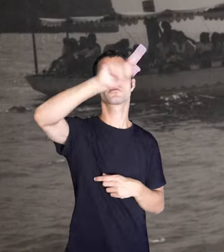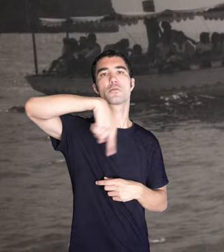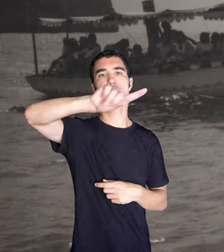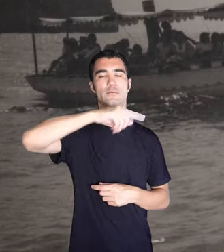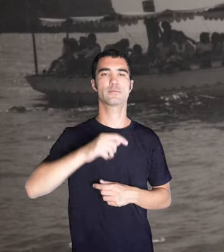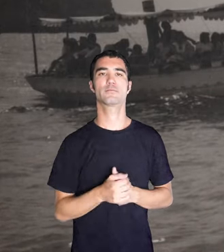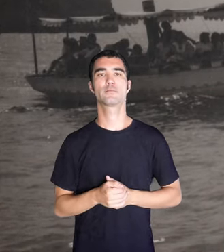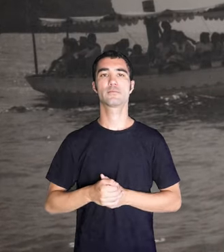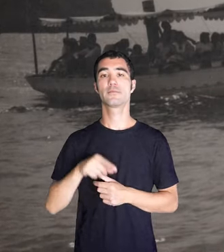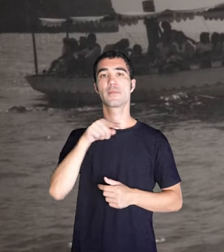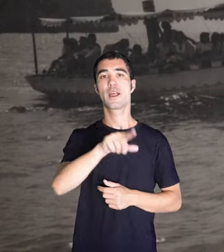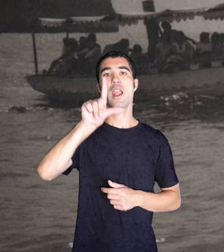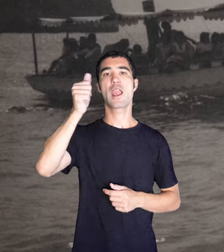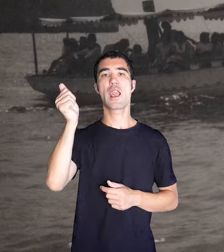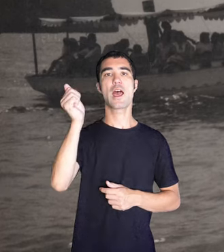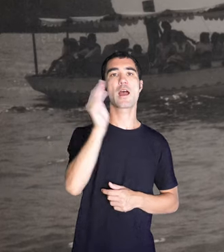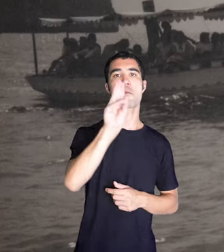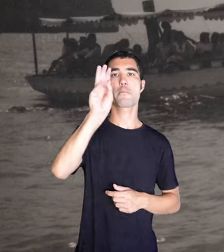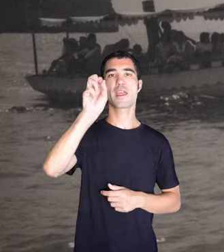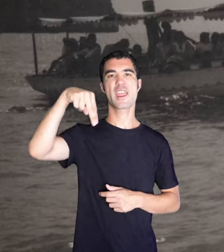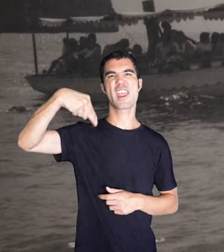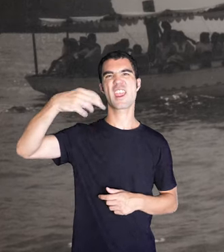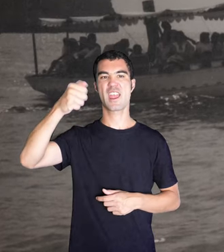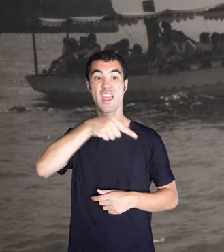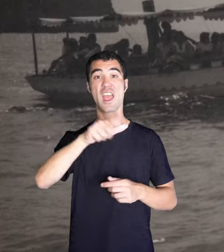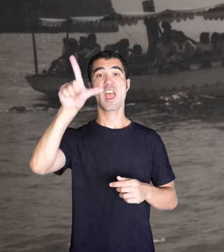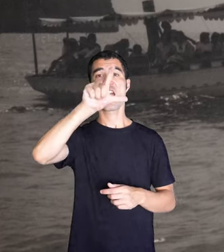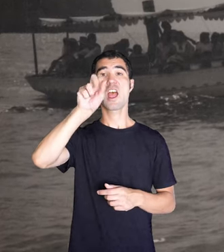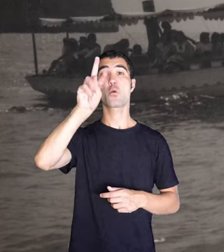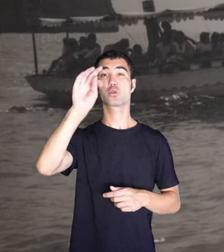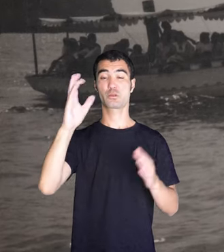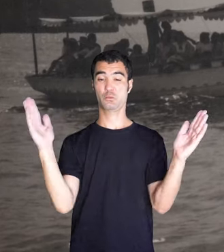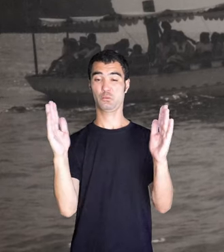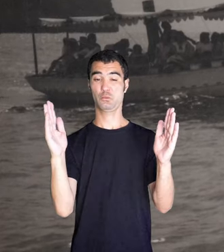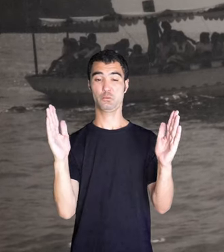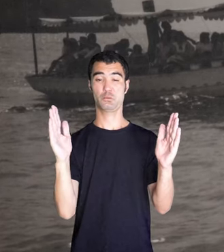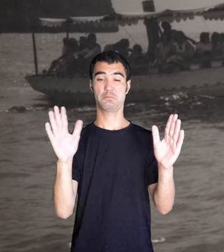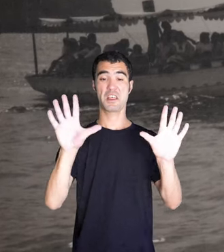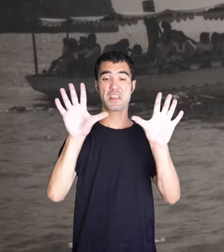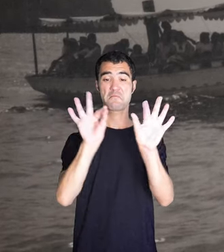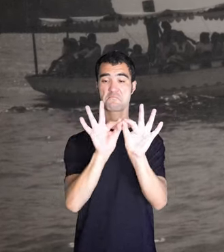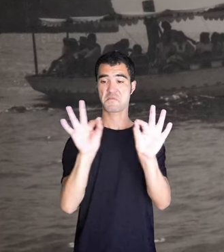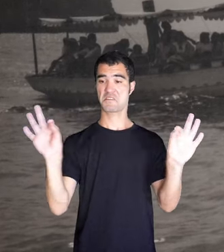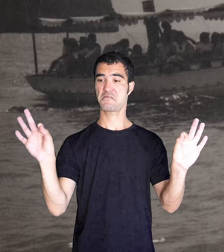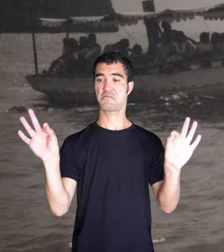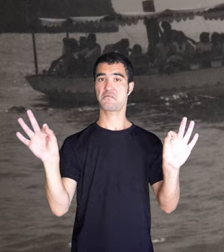Aquesta barca era La Penya, era un llaüt de 10 metres de popa